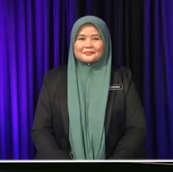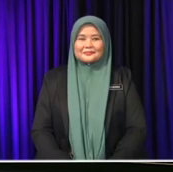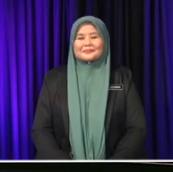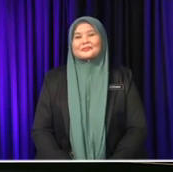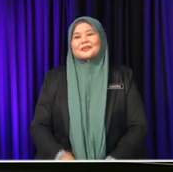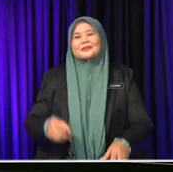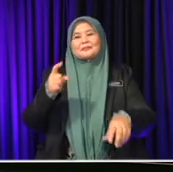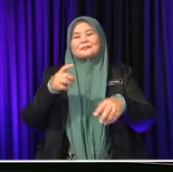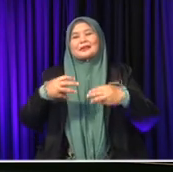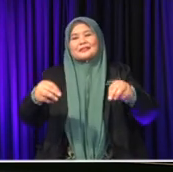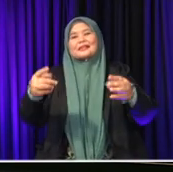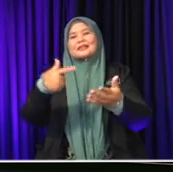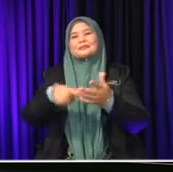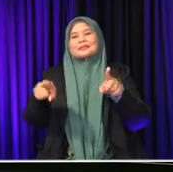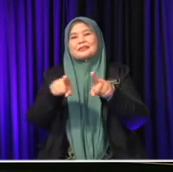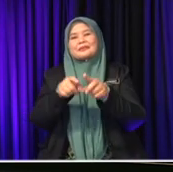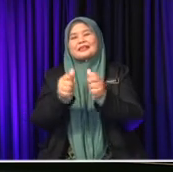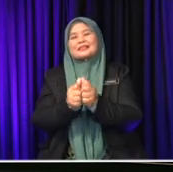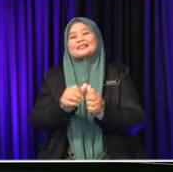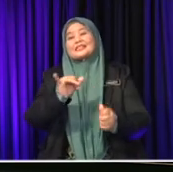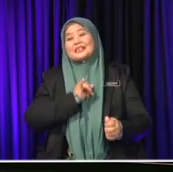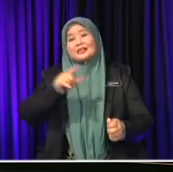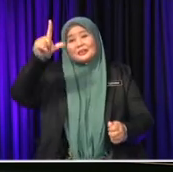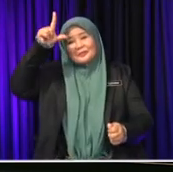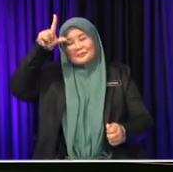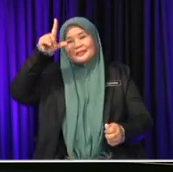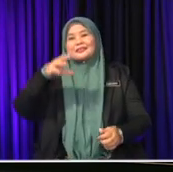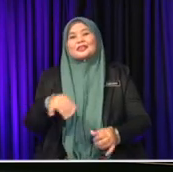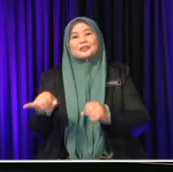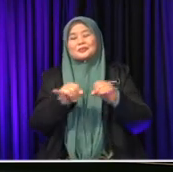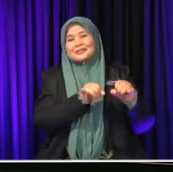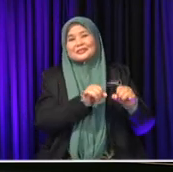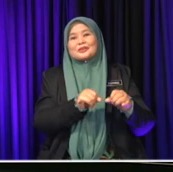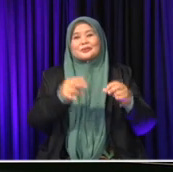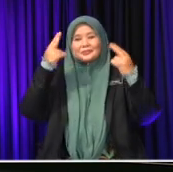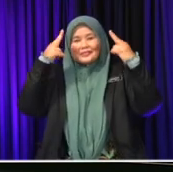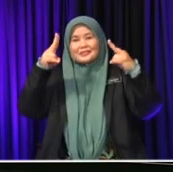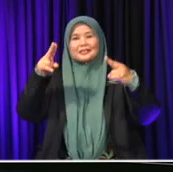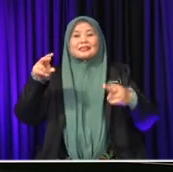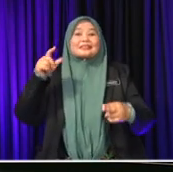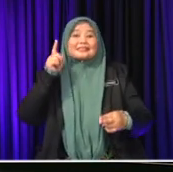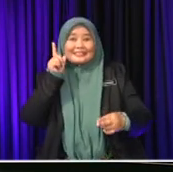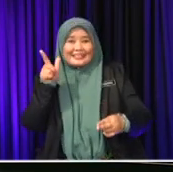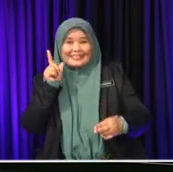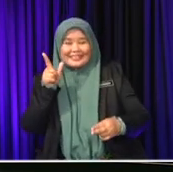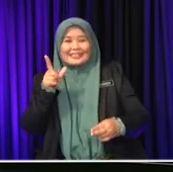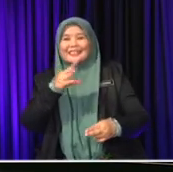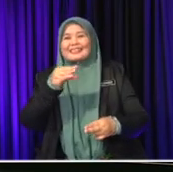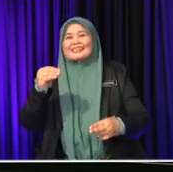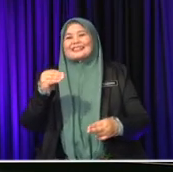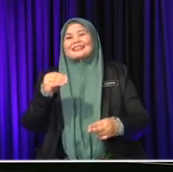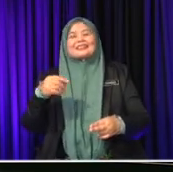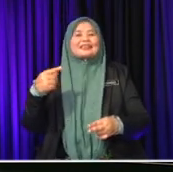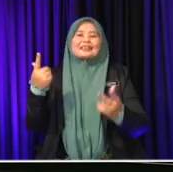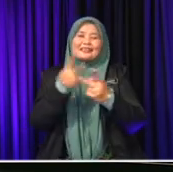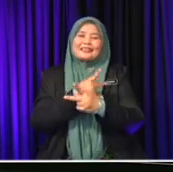lagi bersama dengan saya Lukman Hakim juga Ustadzah kita yaitu Ustadzah Salina dan kali ini kita